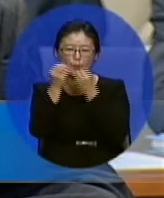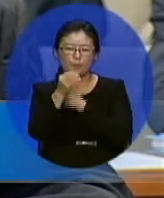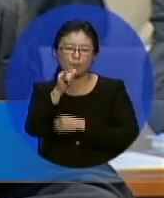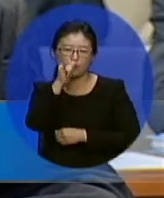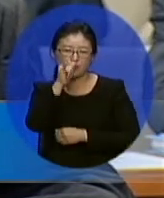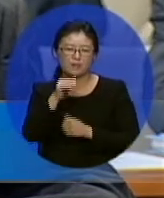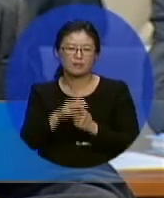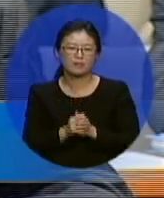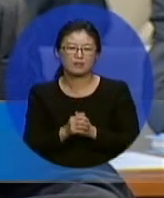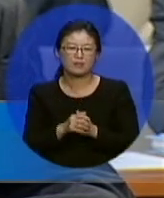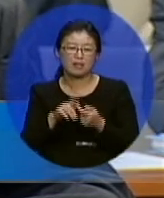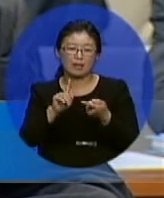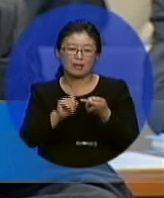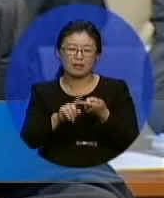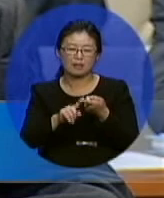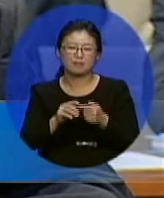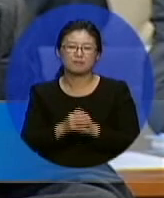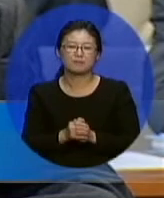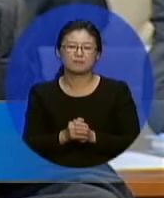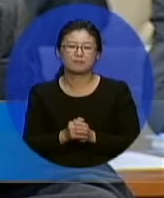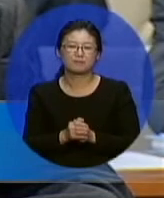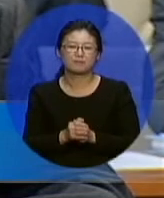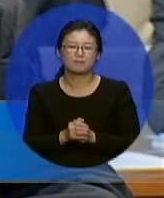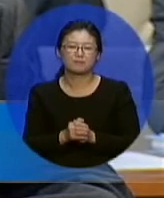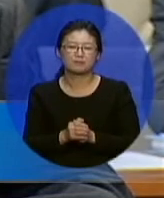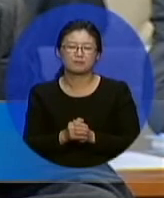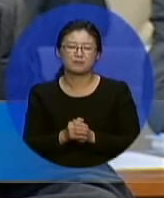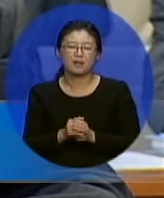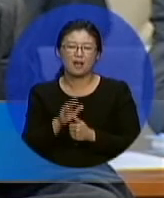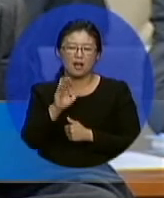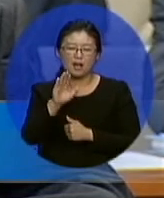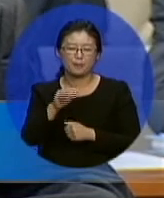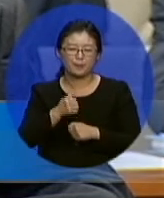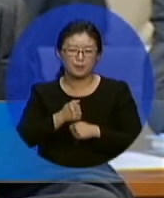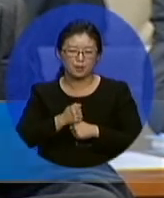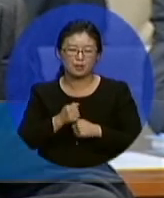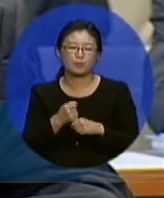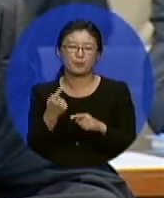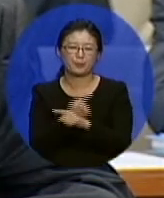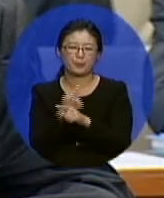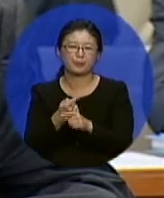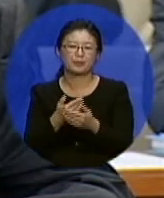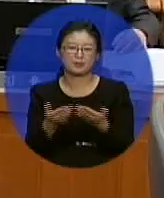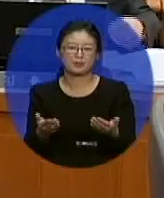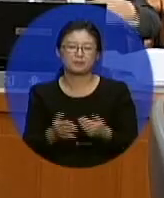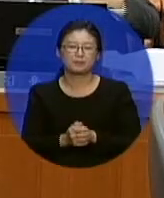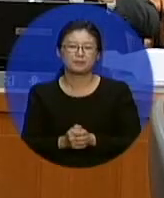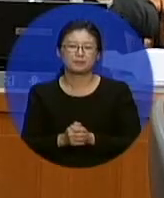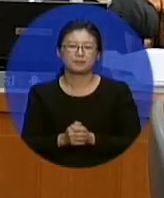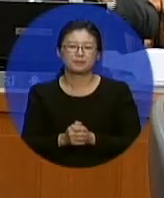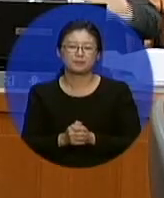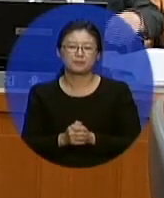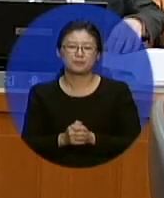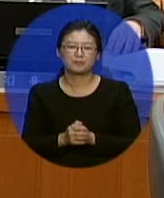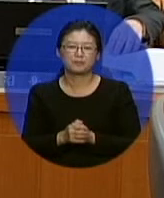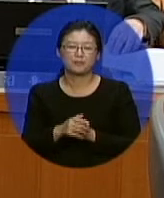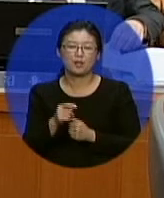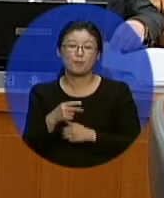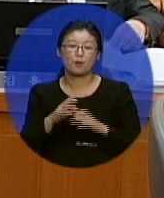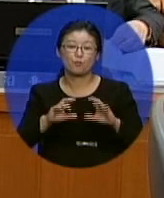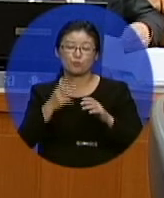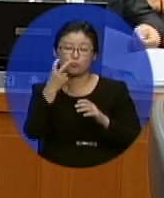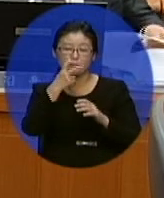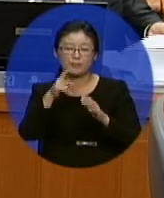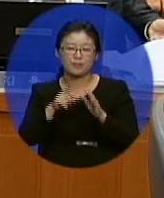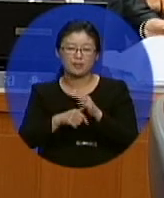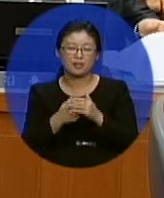부분에 대해서는 앞으로 저희가 이런 일이 없도록 지적하도록 이렇게 하겠습니다. 한편 이날